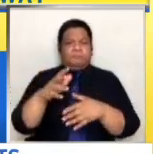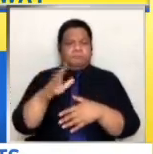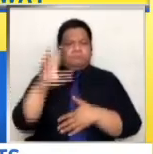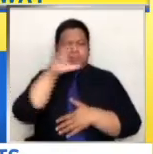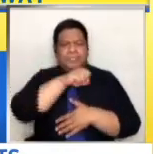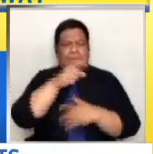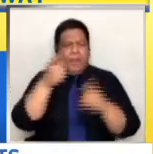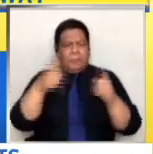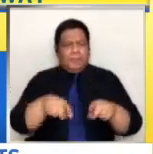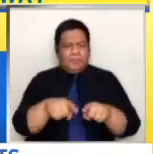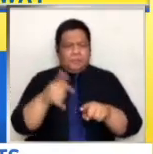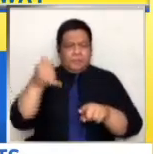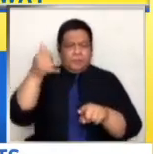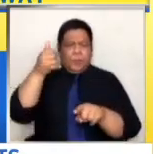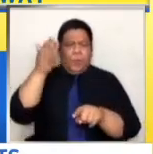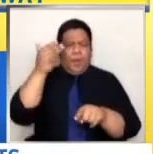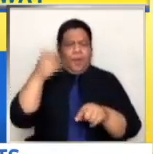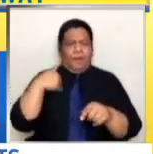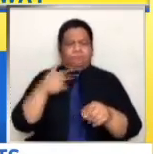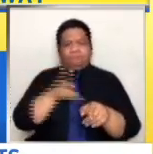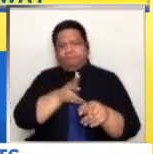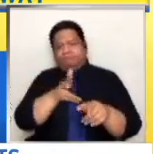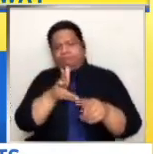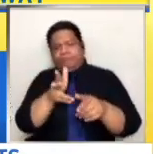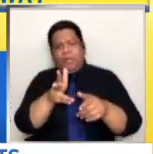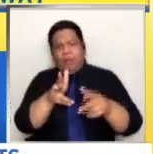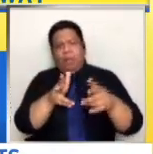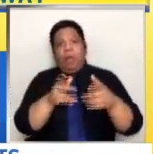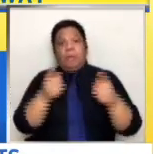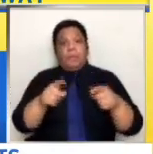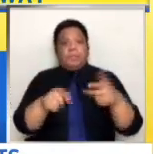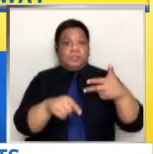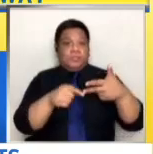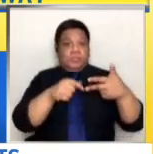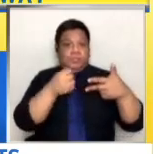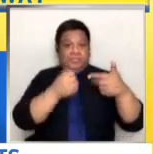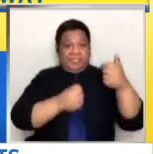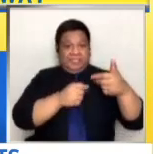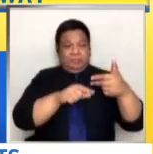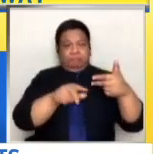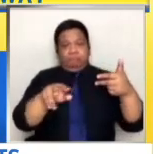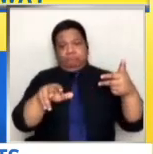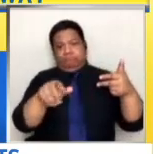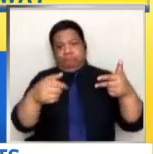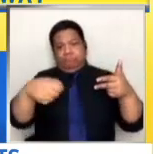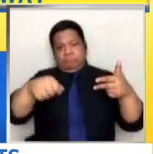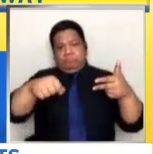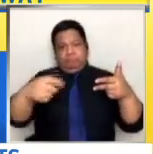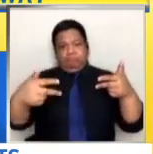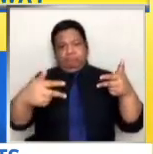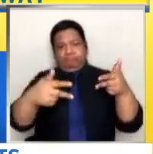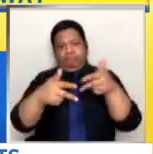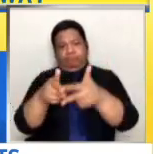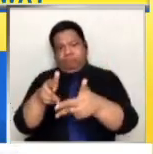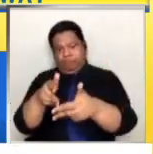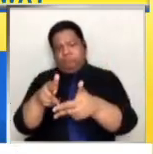sa dumaang trailer truck. Pero nabangga pala ng SUV ang unang bahagi ng motorsiklo. Nagtamo ng mga galos ang